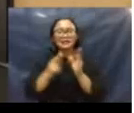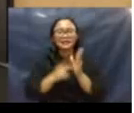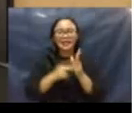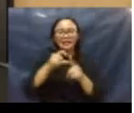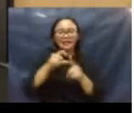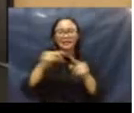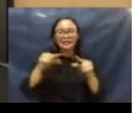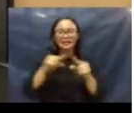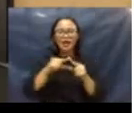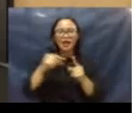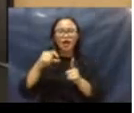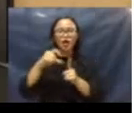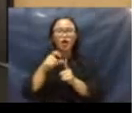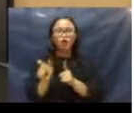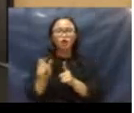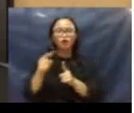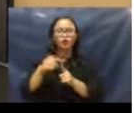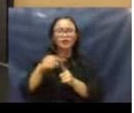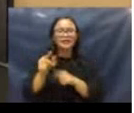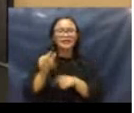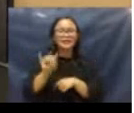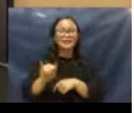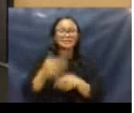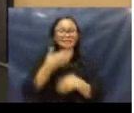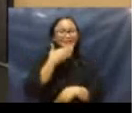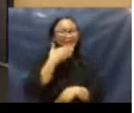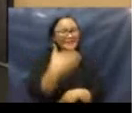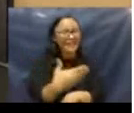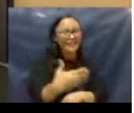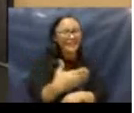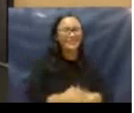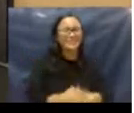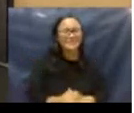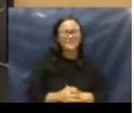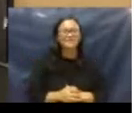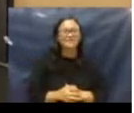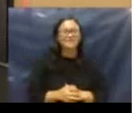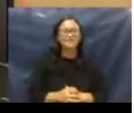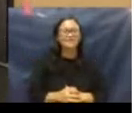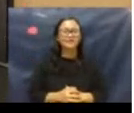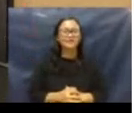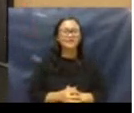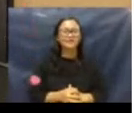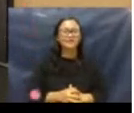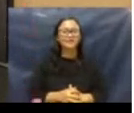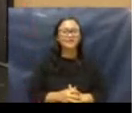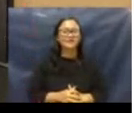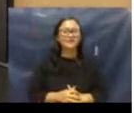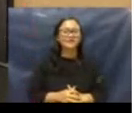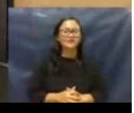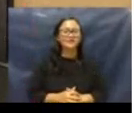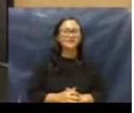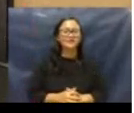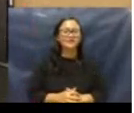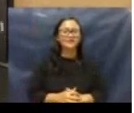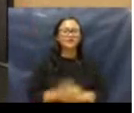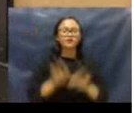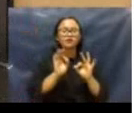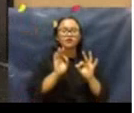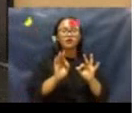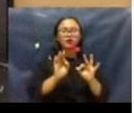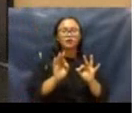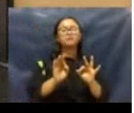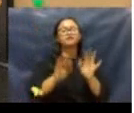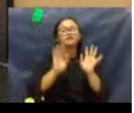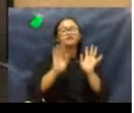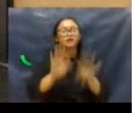Selamat menjadi pemenang, mendapatkan Rp200.000. Oke, dan yang sebelum saya mengumumkan yang kedua, saya ingin mengingatkan